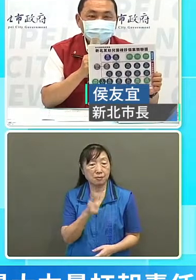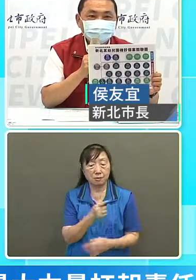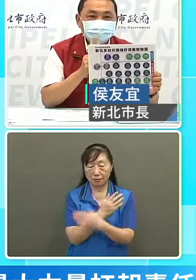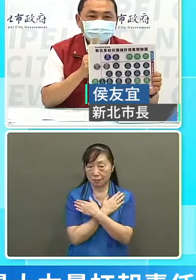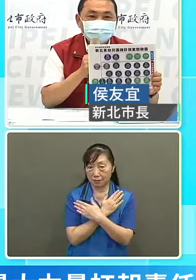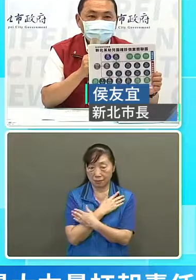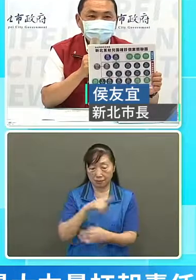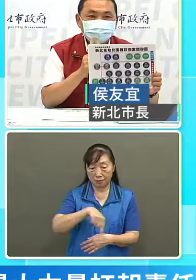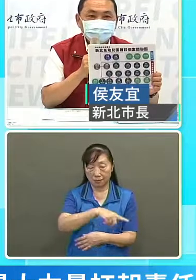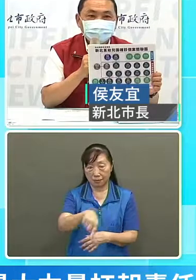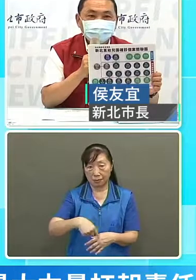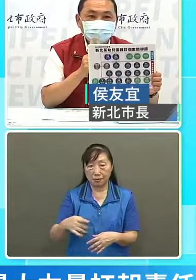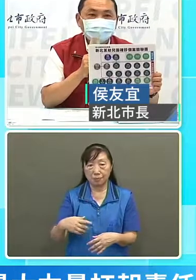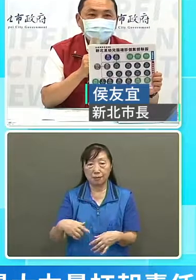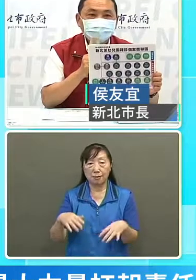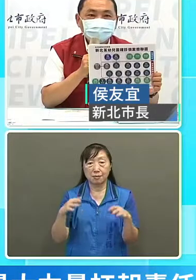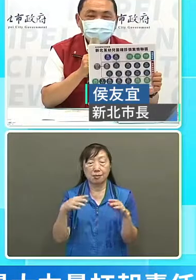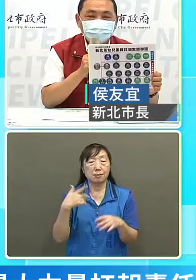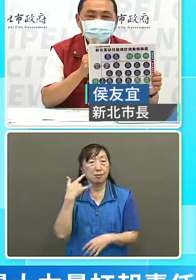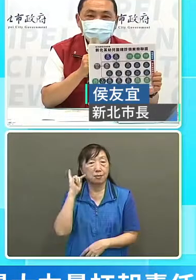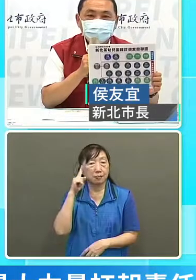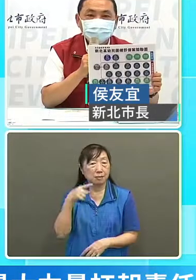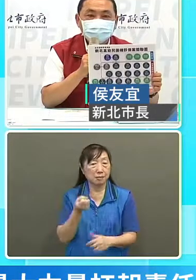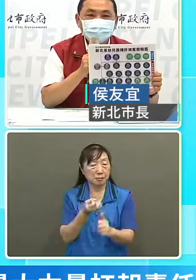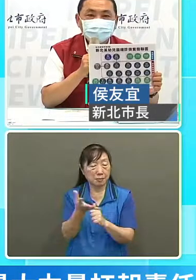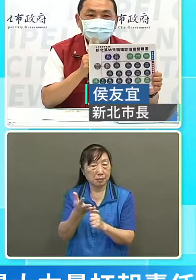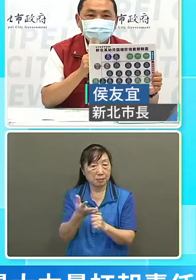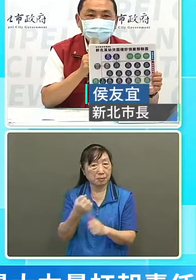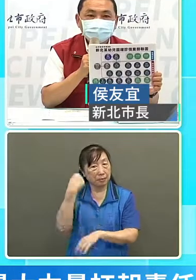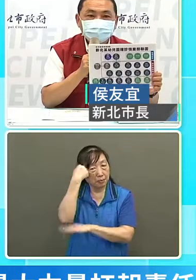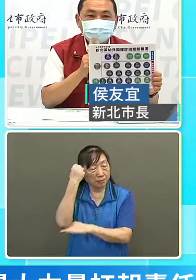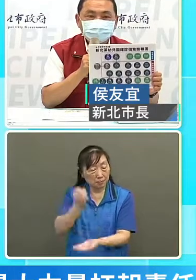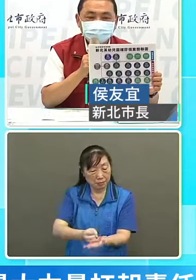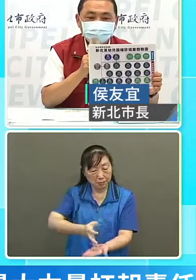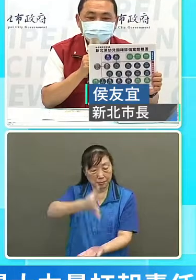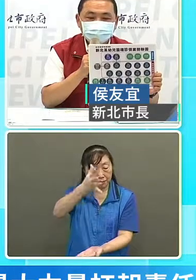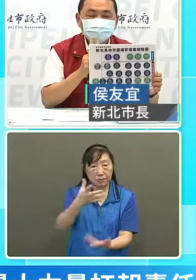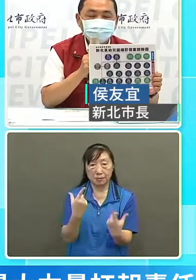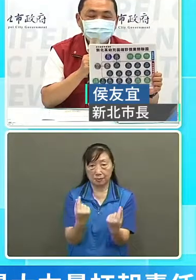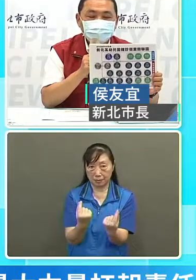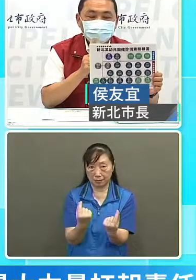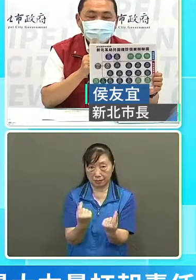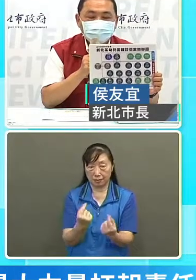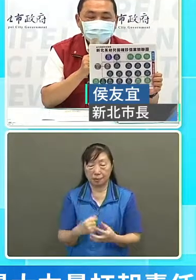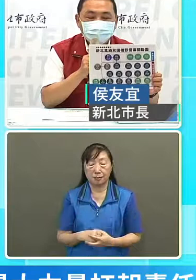园家属染疫同一栋的社区大楼的住户。